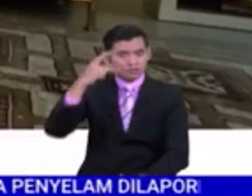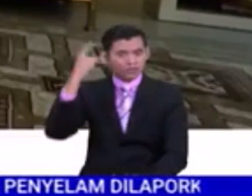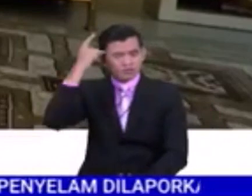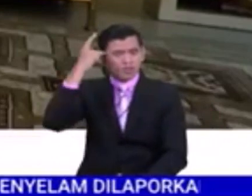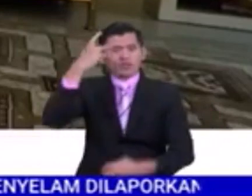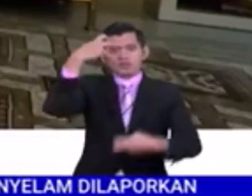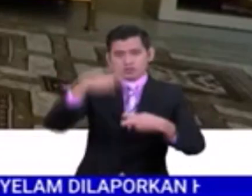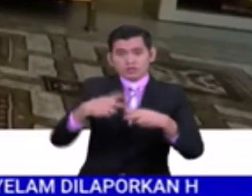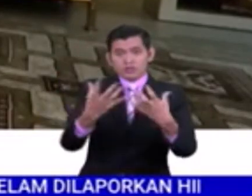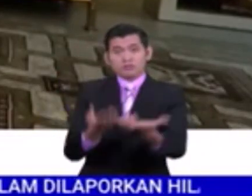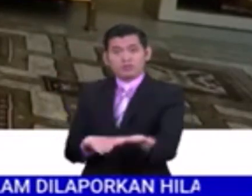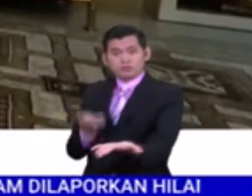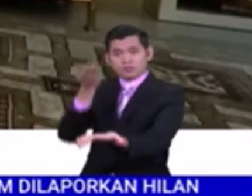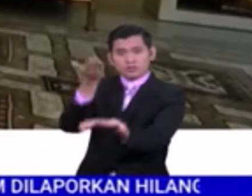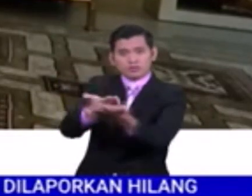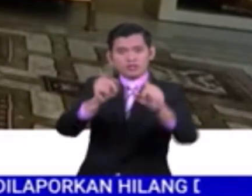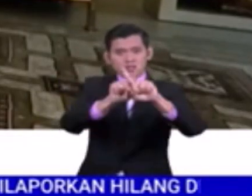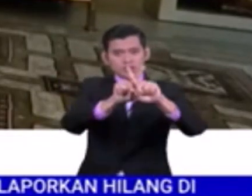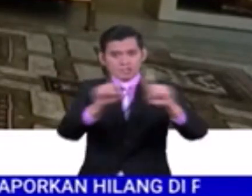buktikan, tetapi